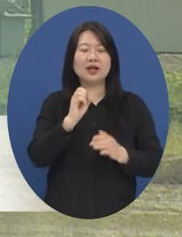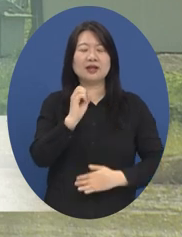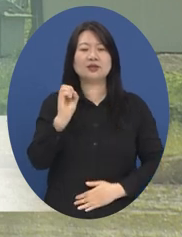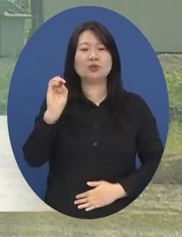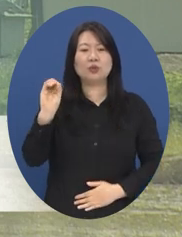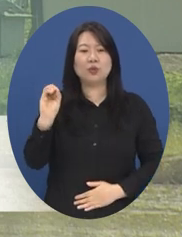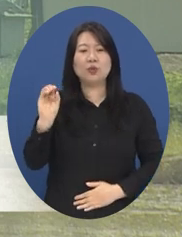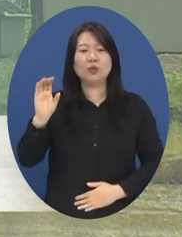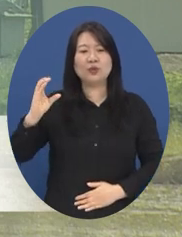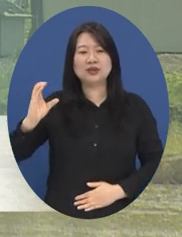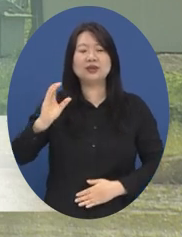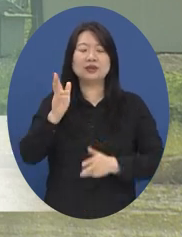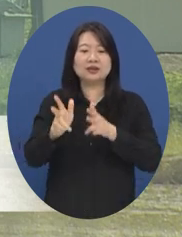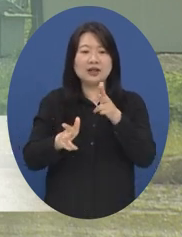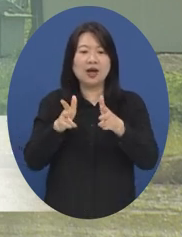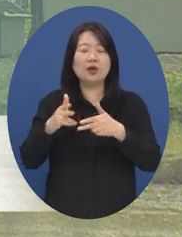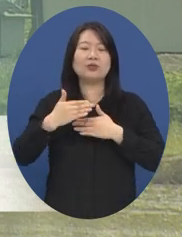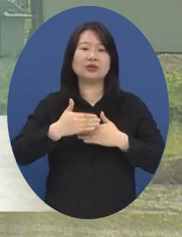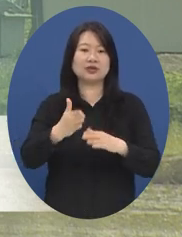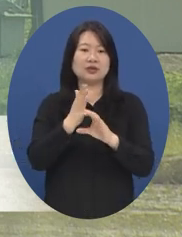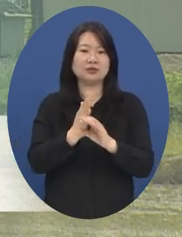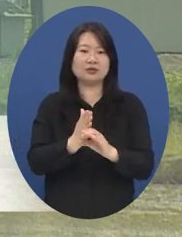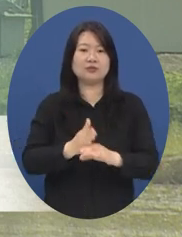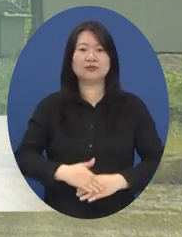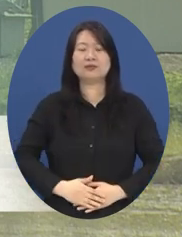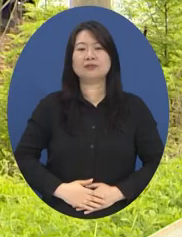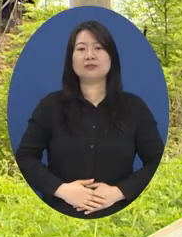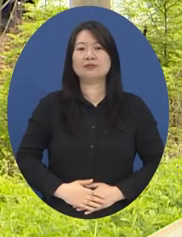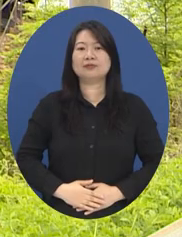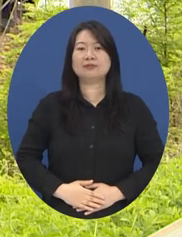추진하고 있습니다 김태희 기자의 보도입니다